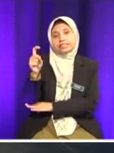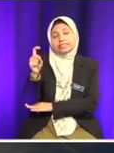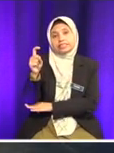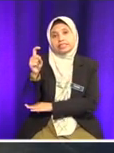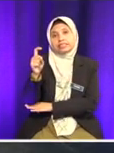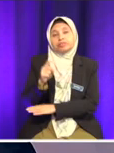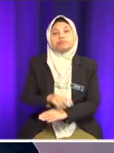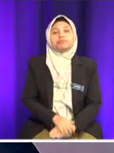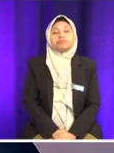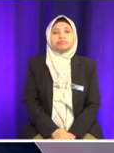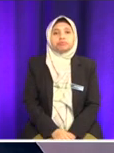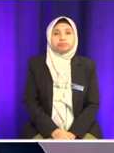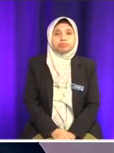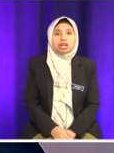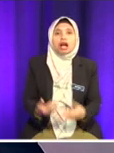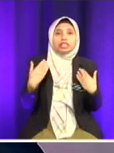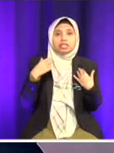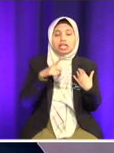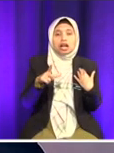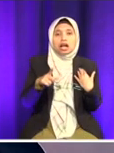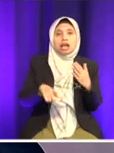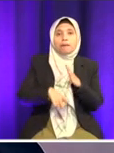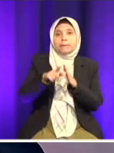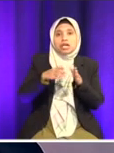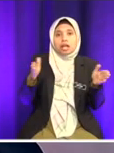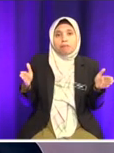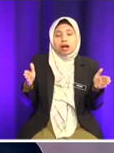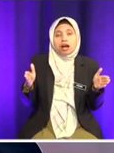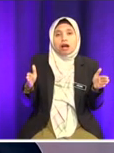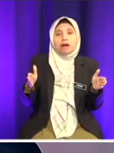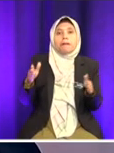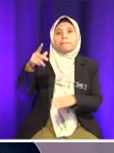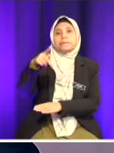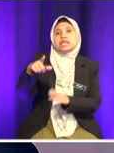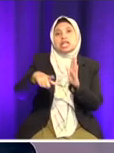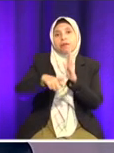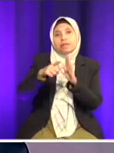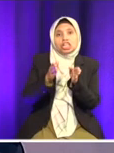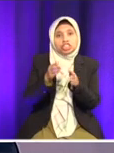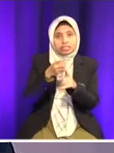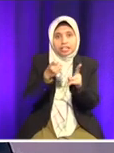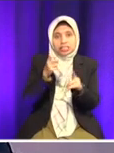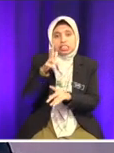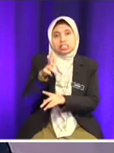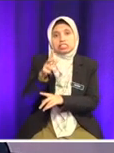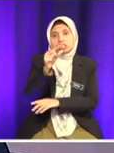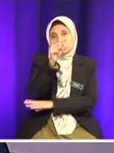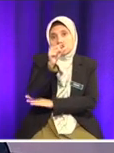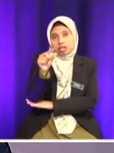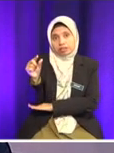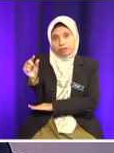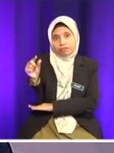ini yang di luar ini adalah lebih lebar maka Pi lebih kecil daripada 3 bagi graff